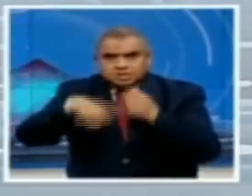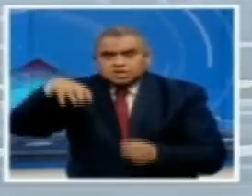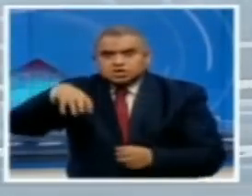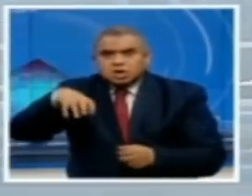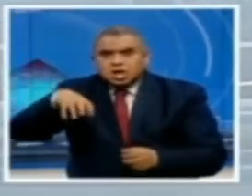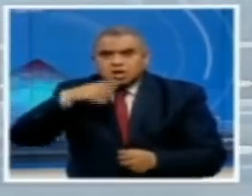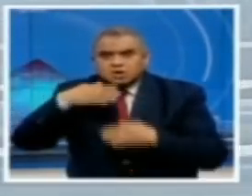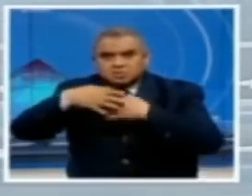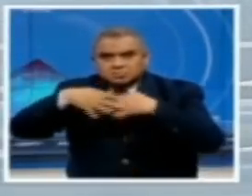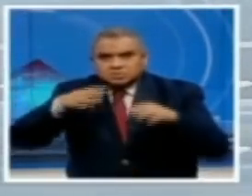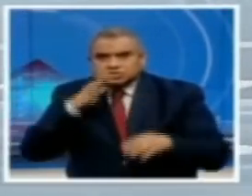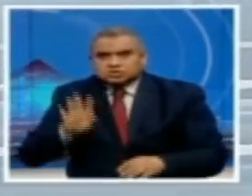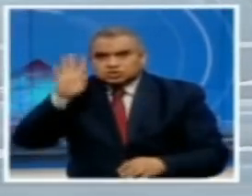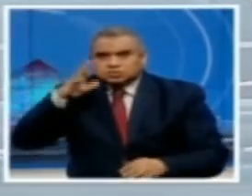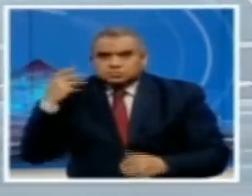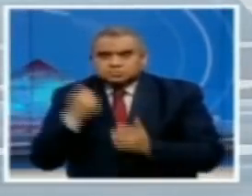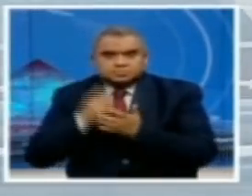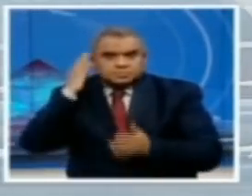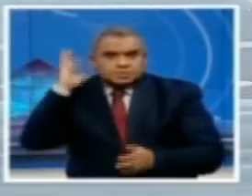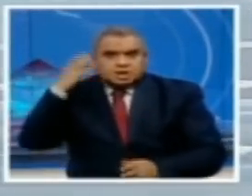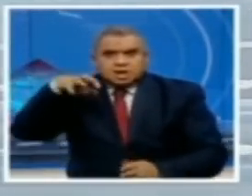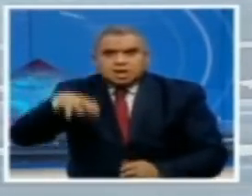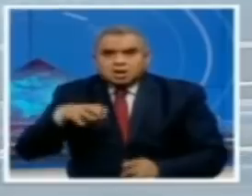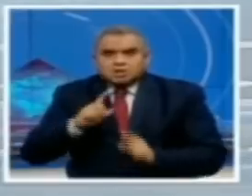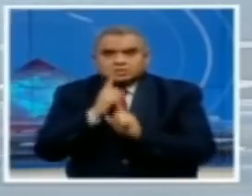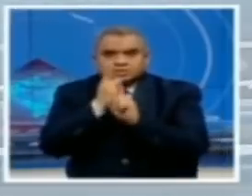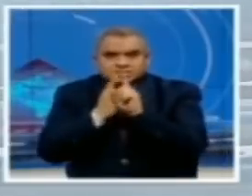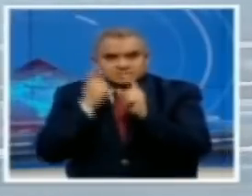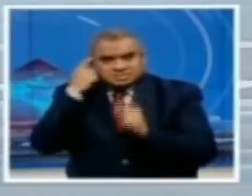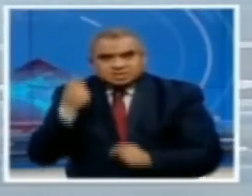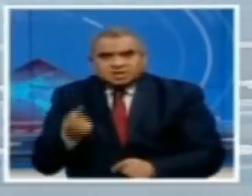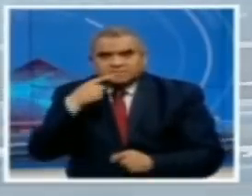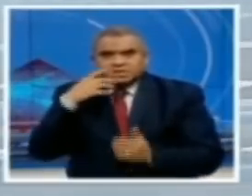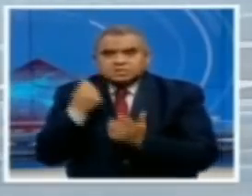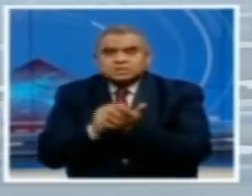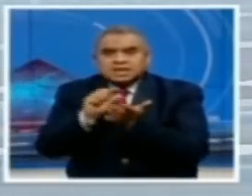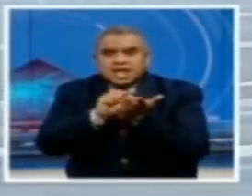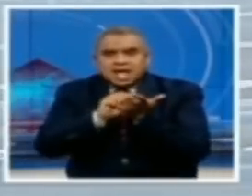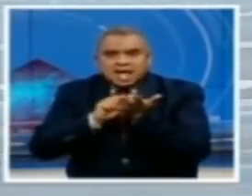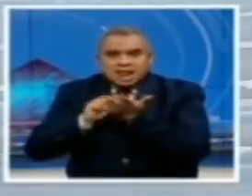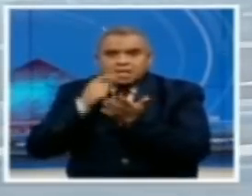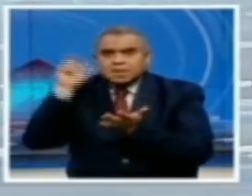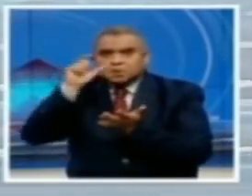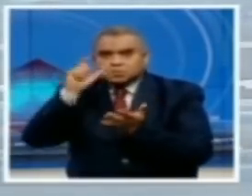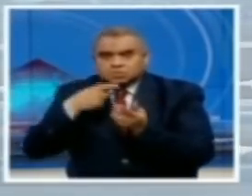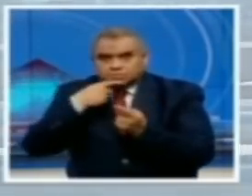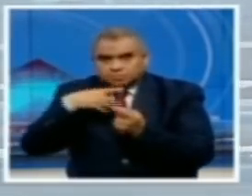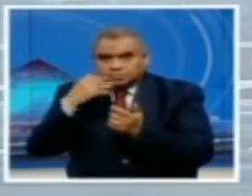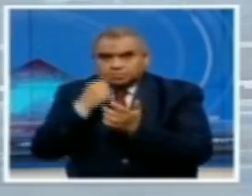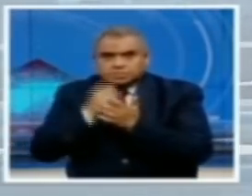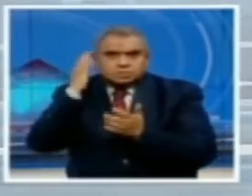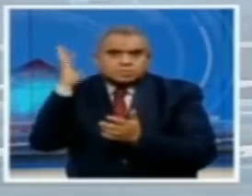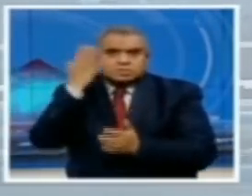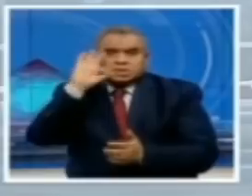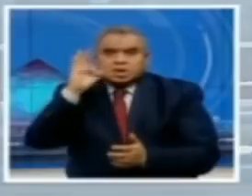الشمالي بتنظيم يليق باختيار القاهرة عاصمة للثقافة لدول العالم الإسلامي، والتي